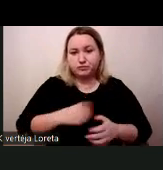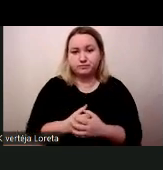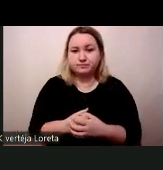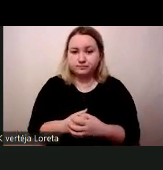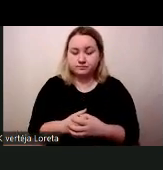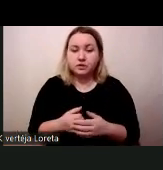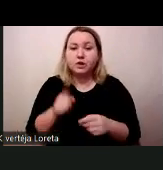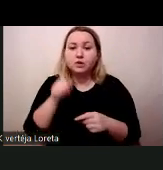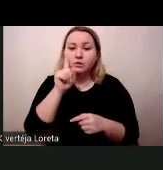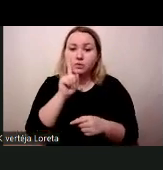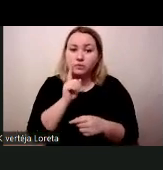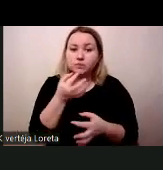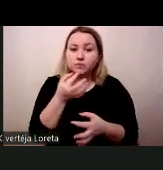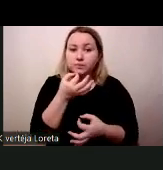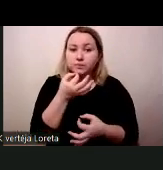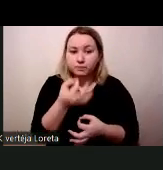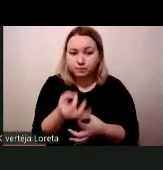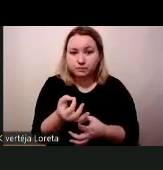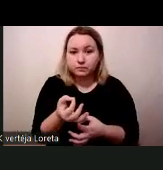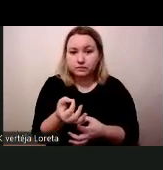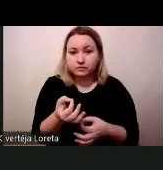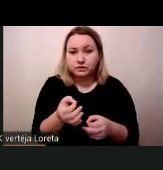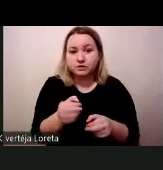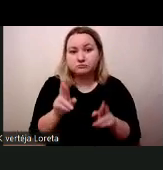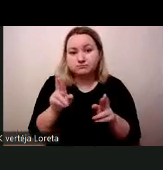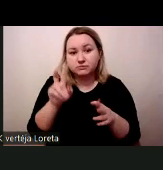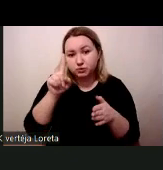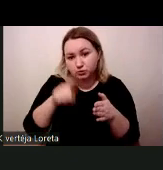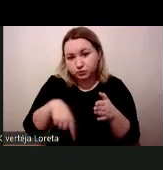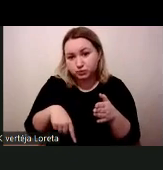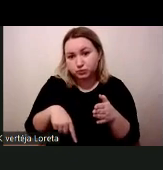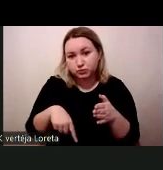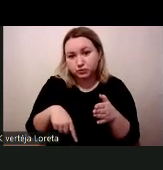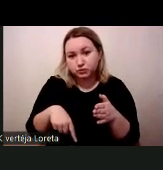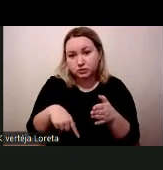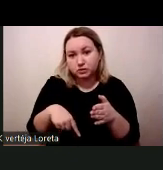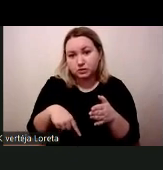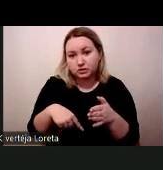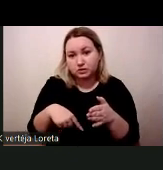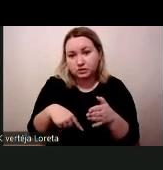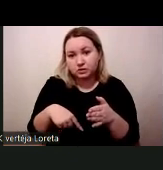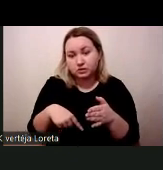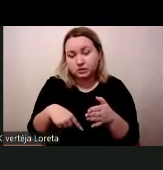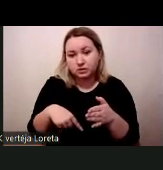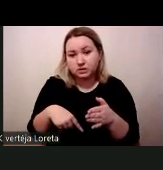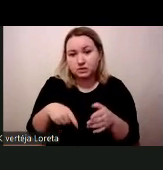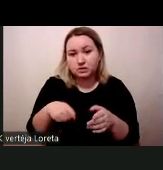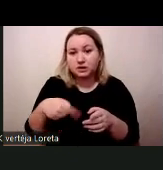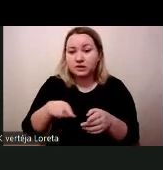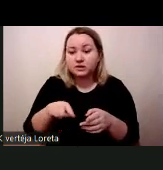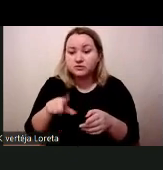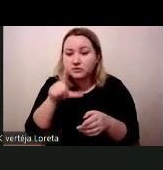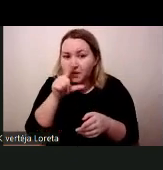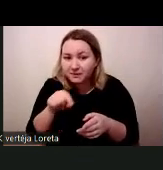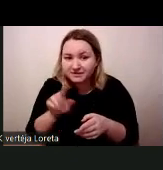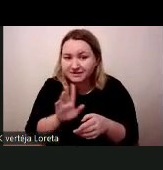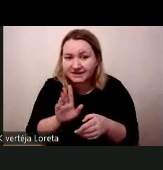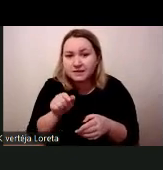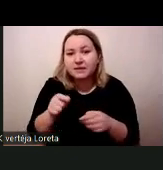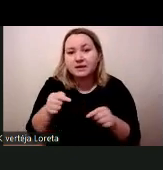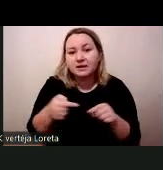ir noriu pasakyti ir tikiuosi, kad tai nebus tas dalykas, kuris atpažinsite, bet kartais užsiėmė